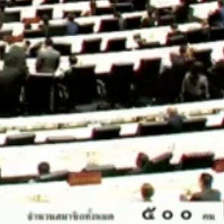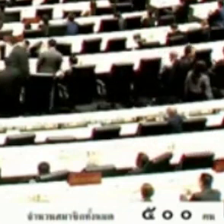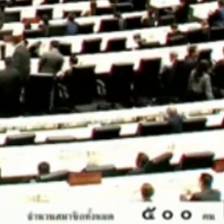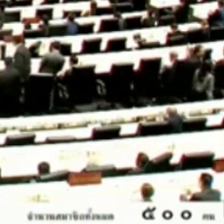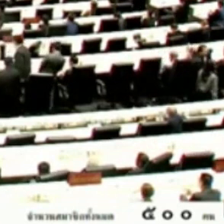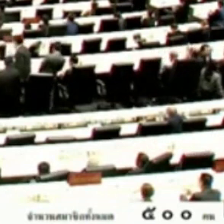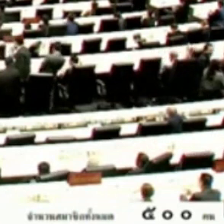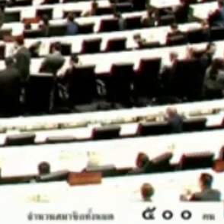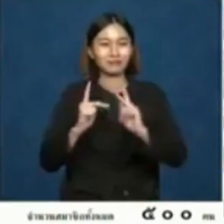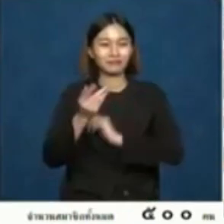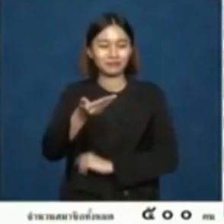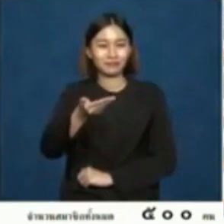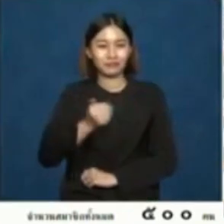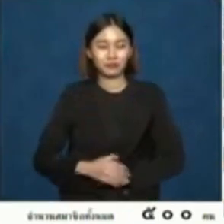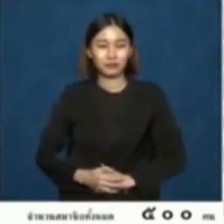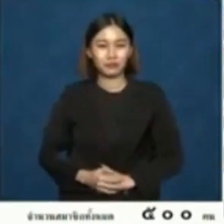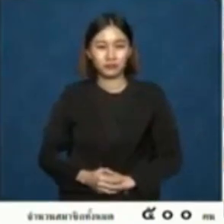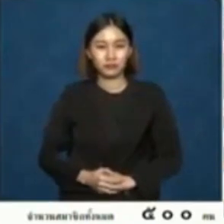เชิญท่านรัฐมนตรีครับ